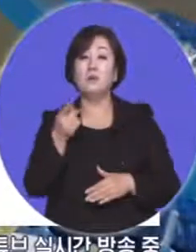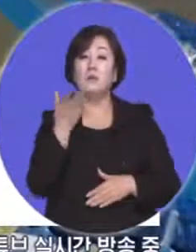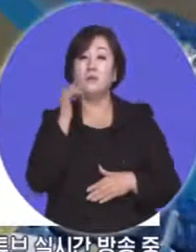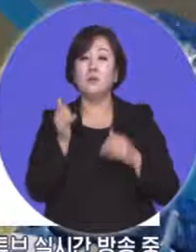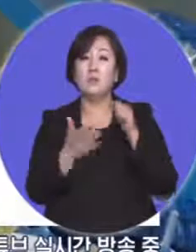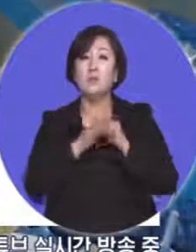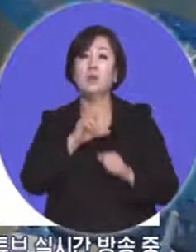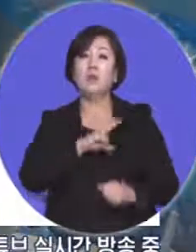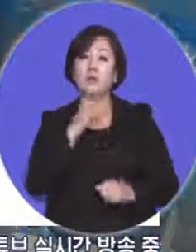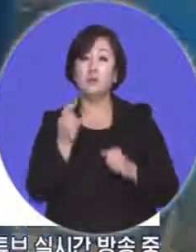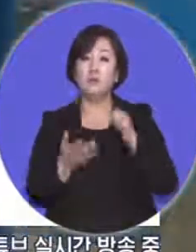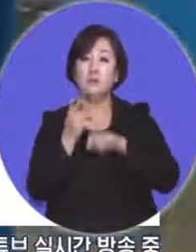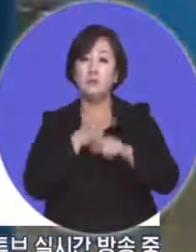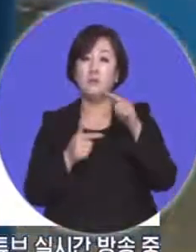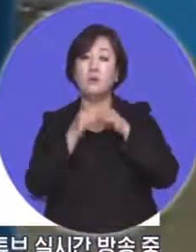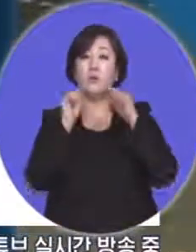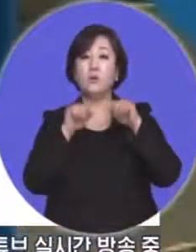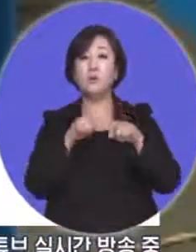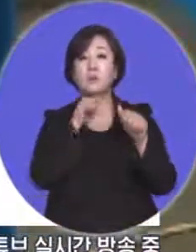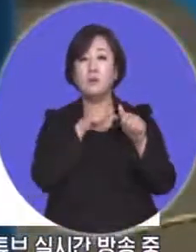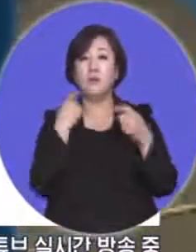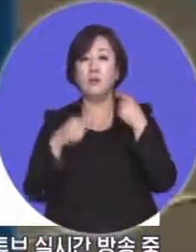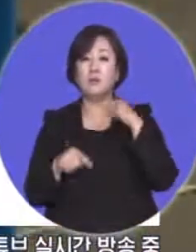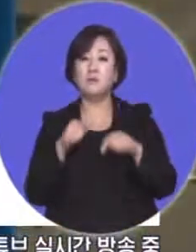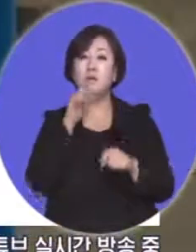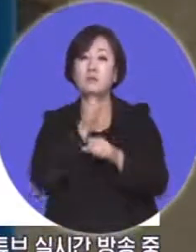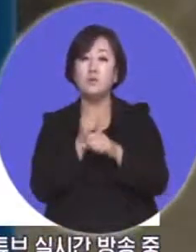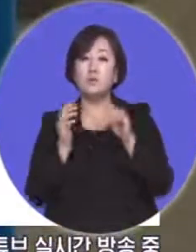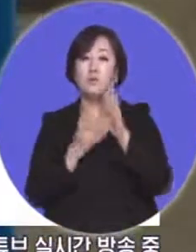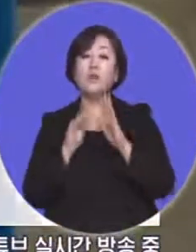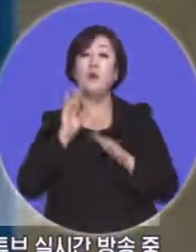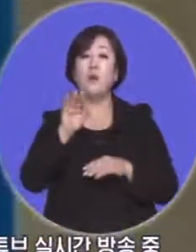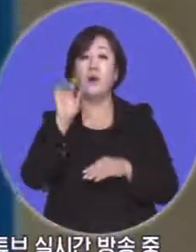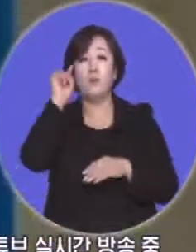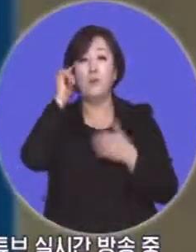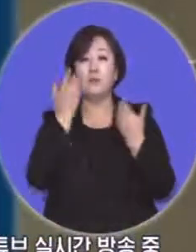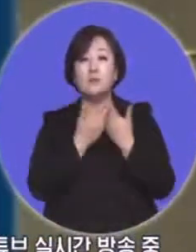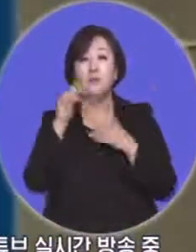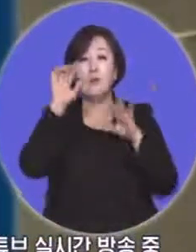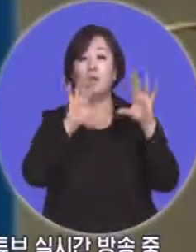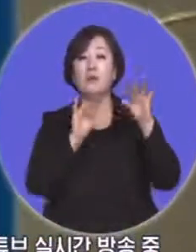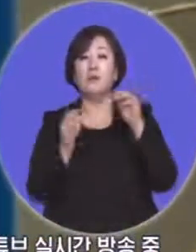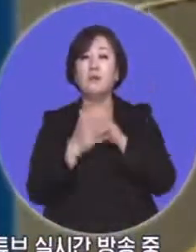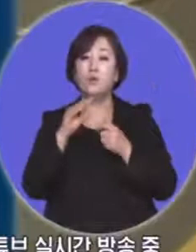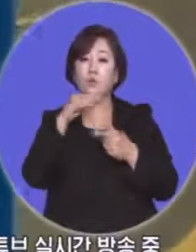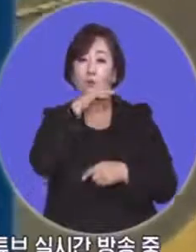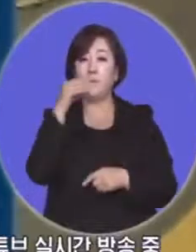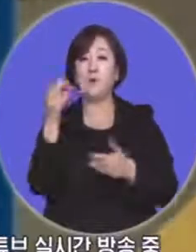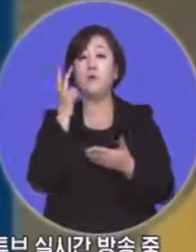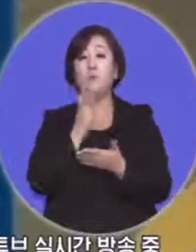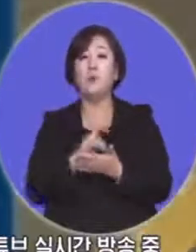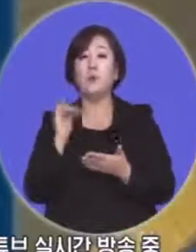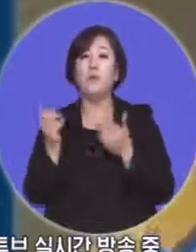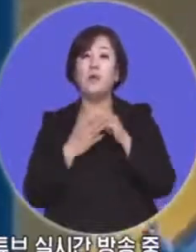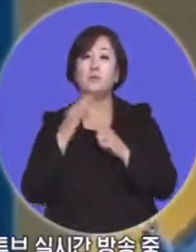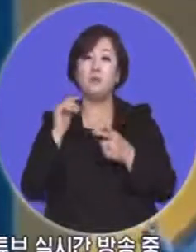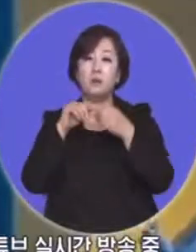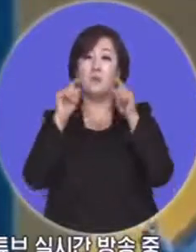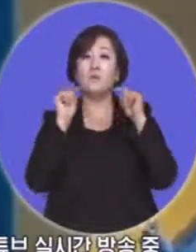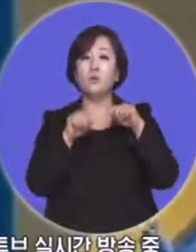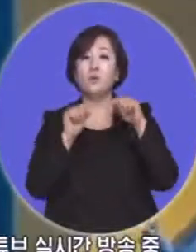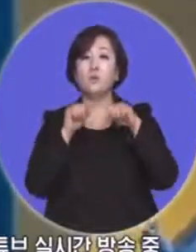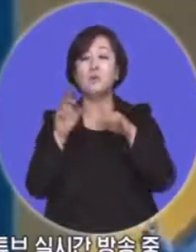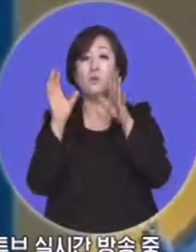동 위원회는 교섭을 더 하라고 힘 정지도 를 내려 파워 투표가 가결 되도 합법적 으로 파워 팔려면 교섭을 이어가야